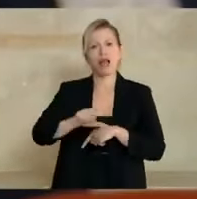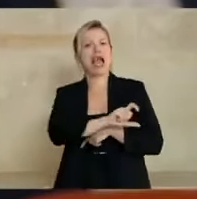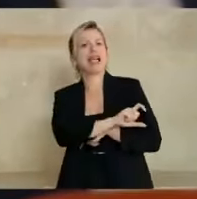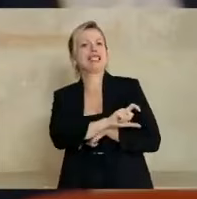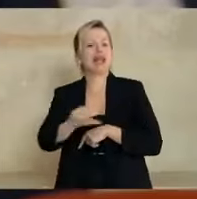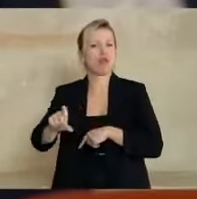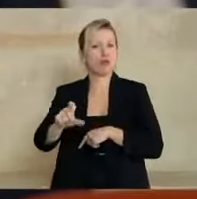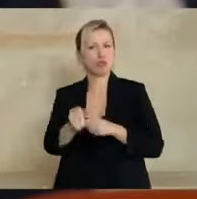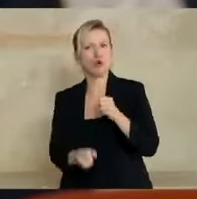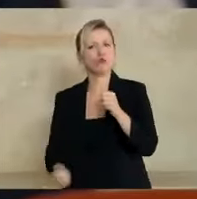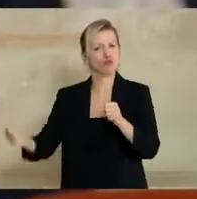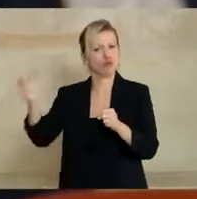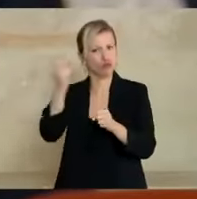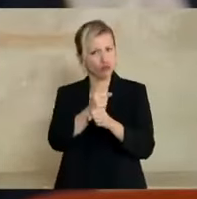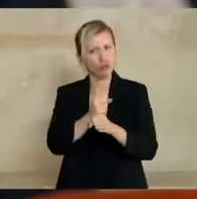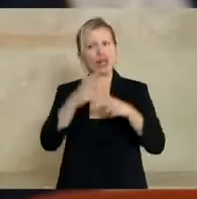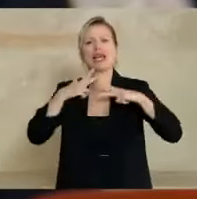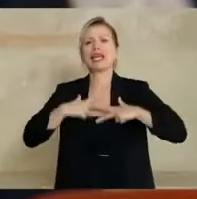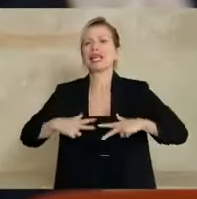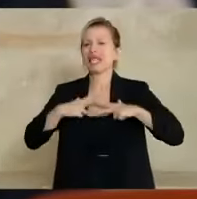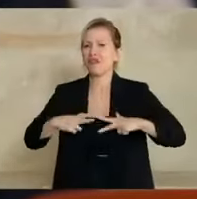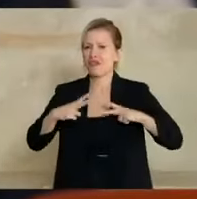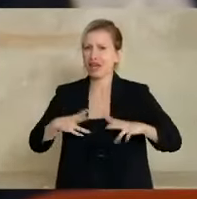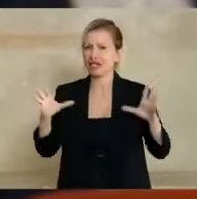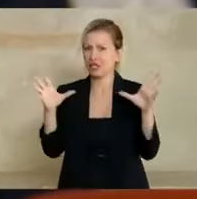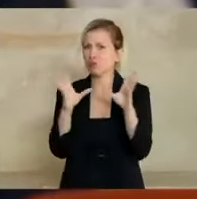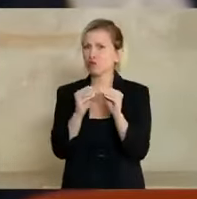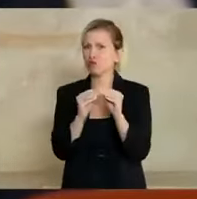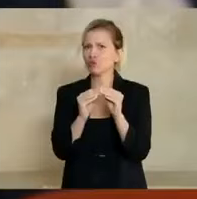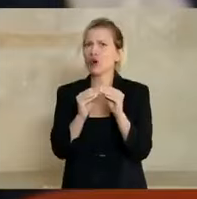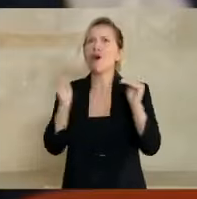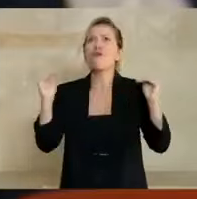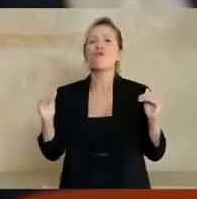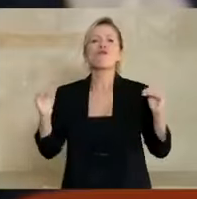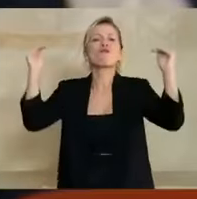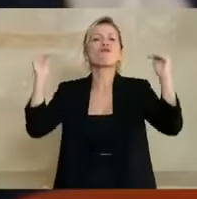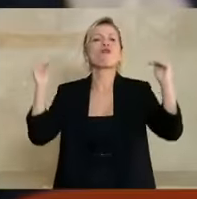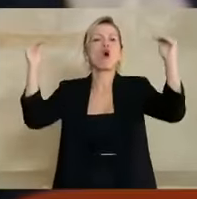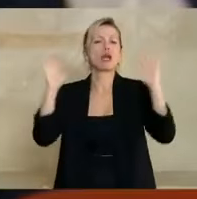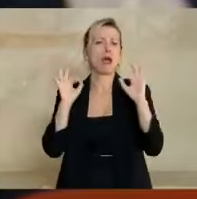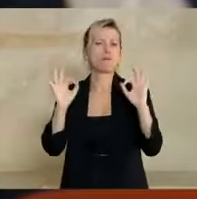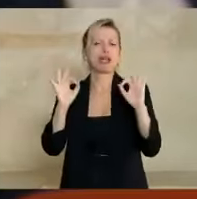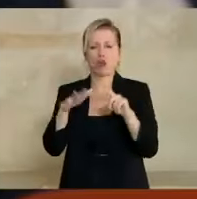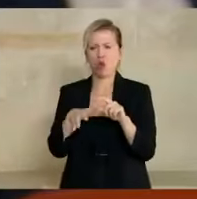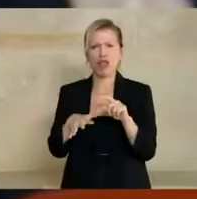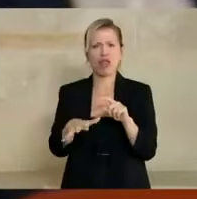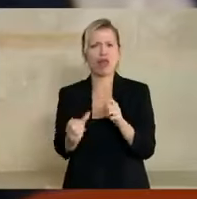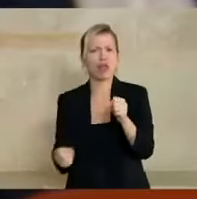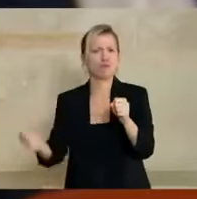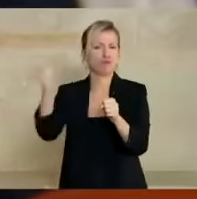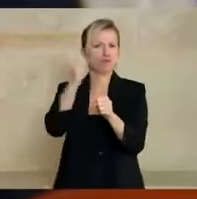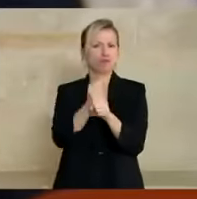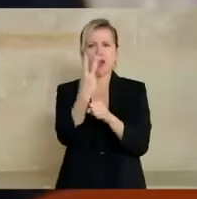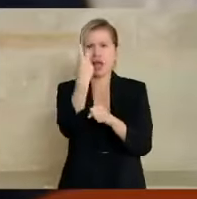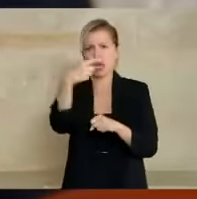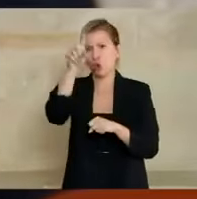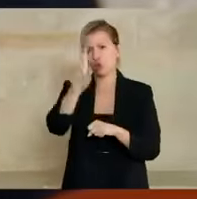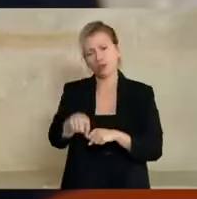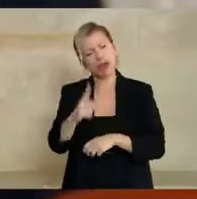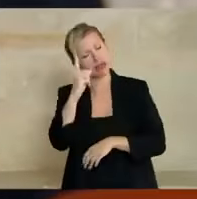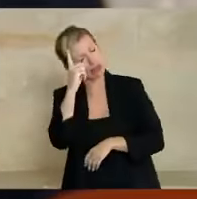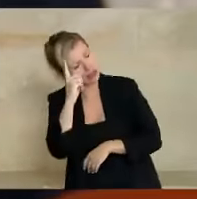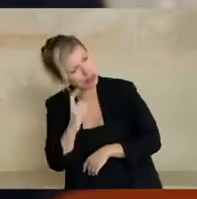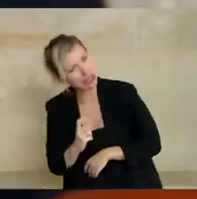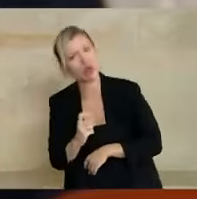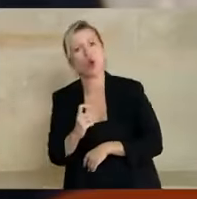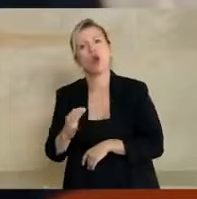σχηματισμού κυβέρνησης, που σημαίνει ότι θα έχουμε νέα κυβέρνηση στη Βόρεια Μακεδονία μέσα σε 20 ημέρες. Ξέρω ότι θα μου πείτε πως αναμένεται ποια